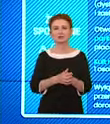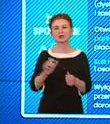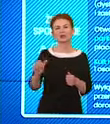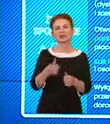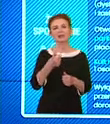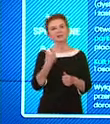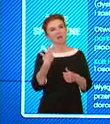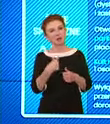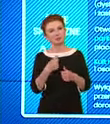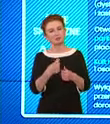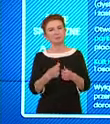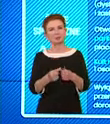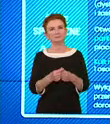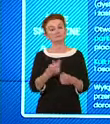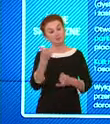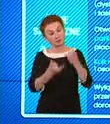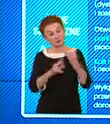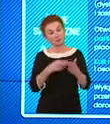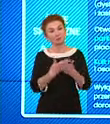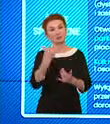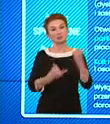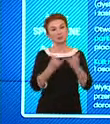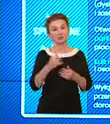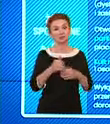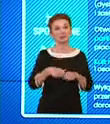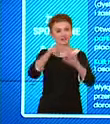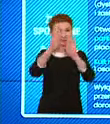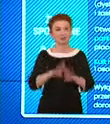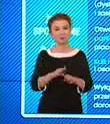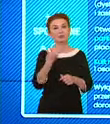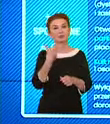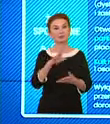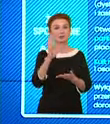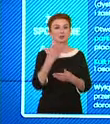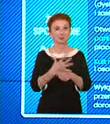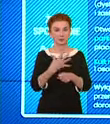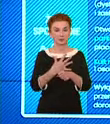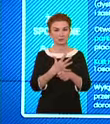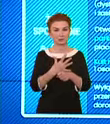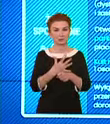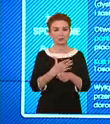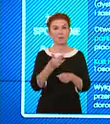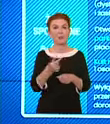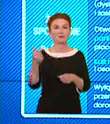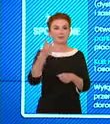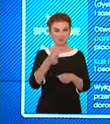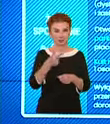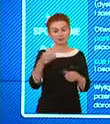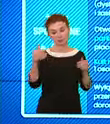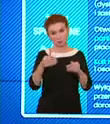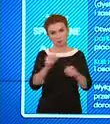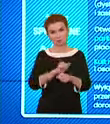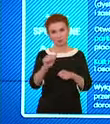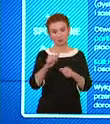jest, załóżmy, 150 metrów kwadratowych, to 15 osób, to przepraszam, 10 osób, jak łatwo